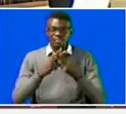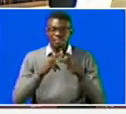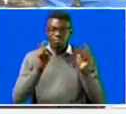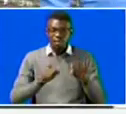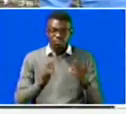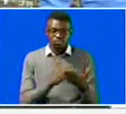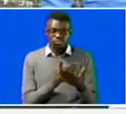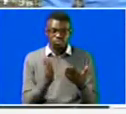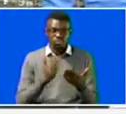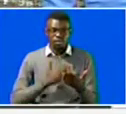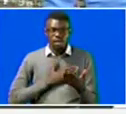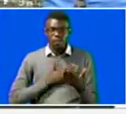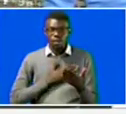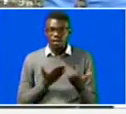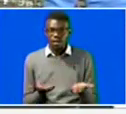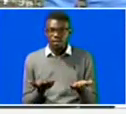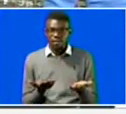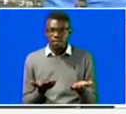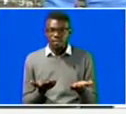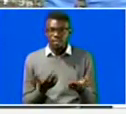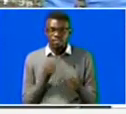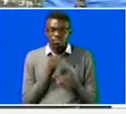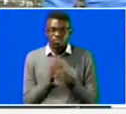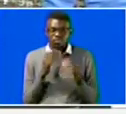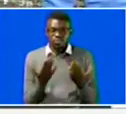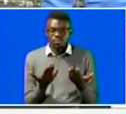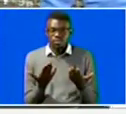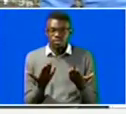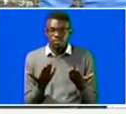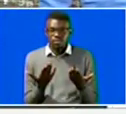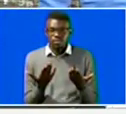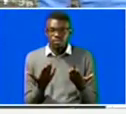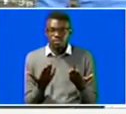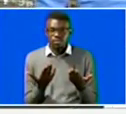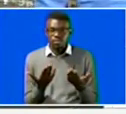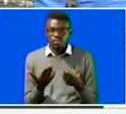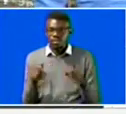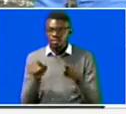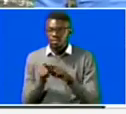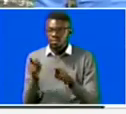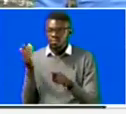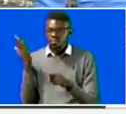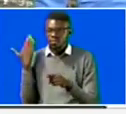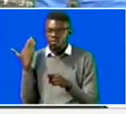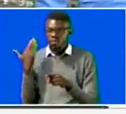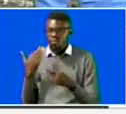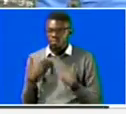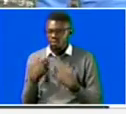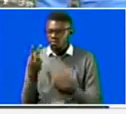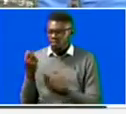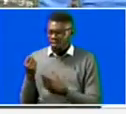mziki, kama mziki yetu likuwe lipi hapa, ukifanya nini? Ya? Unaona, the other day nilisikia, watu walipata